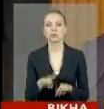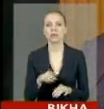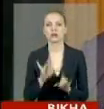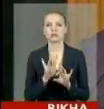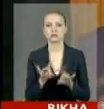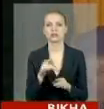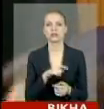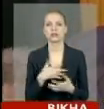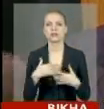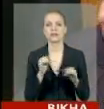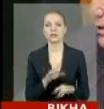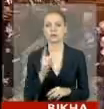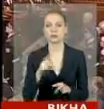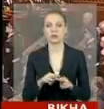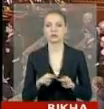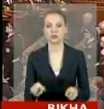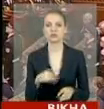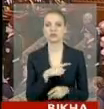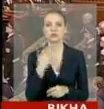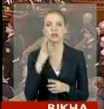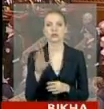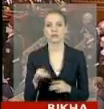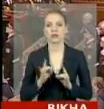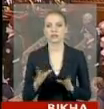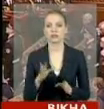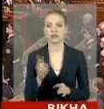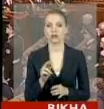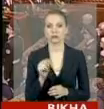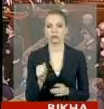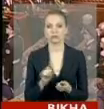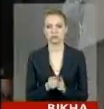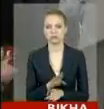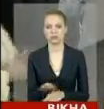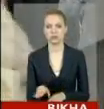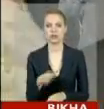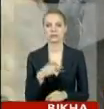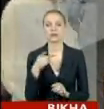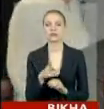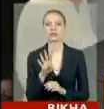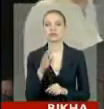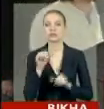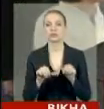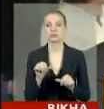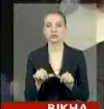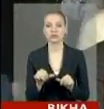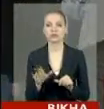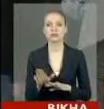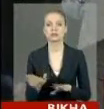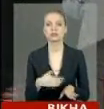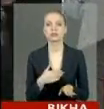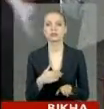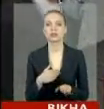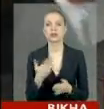декларував відданість прем'єр-міністрові, ігнорувати свята Януковича не стали. У 2004 році, після